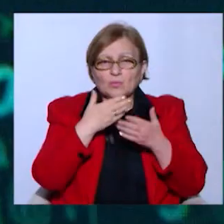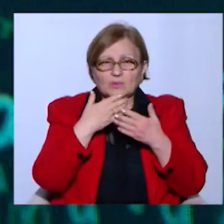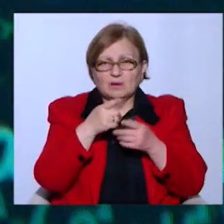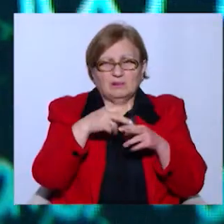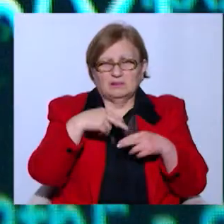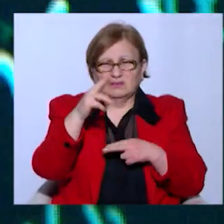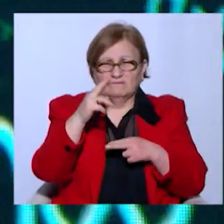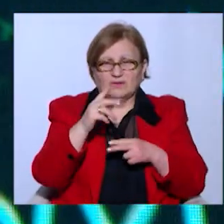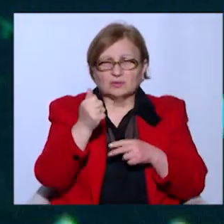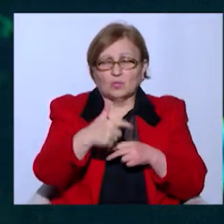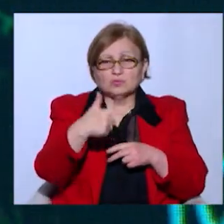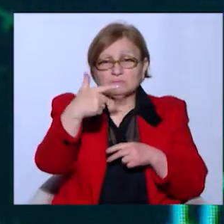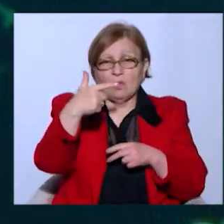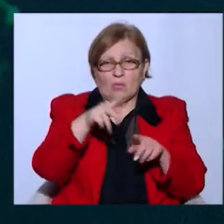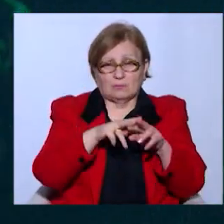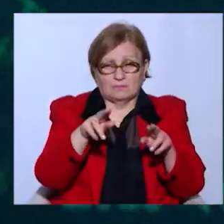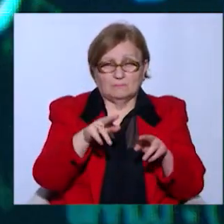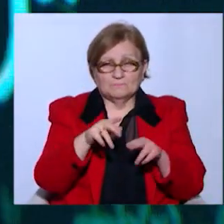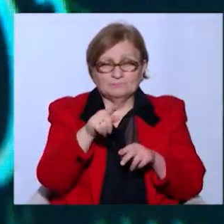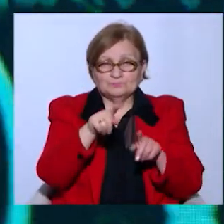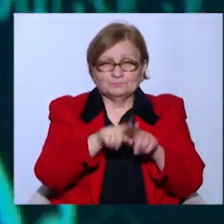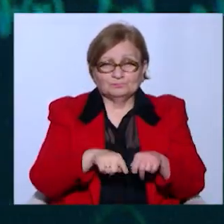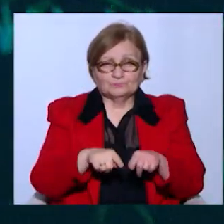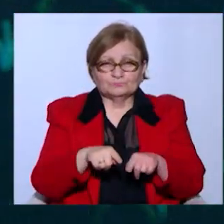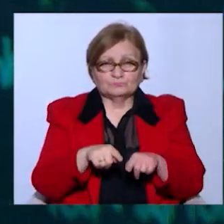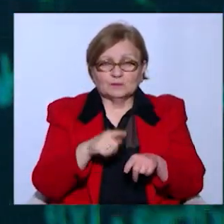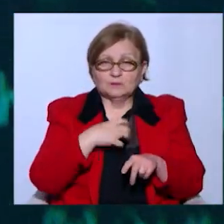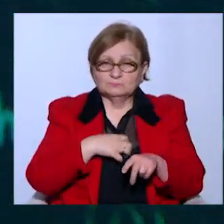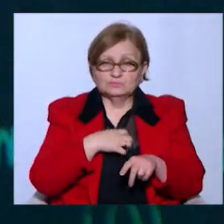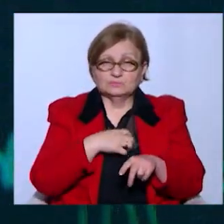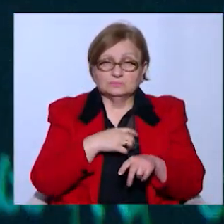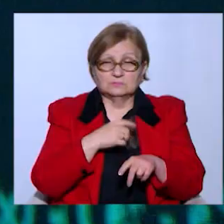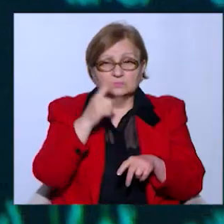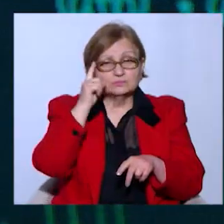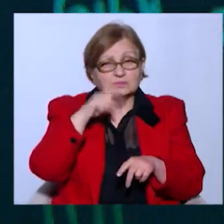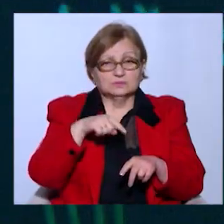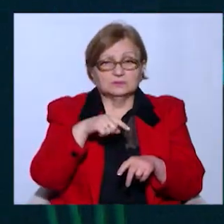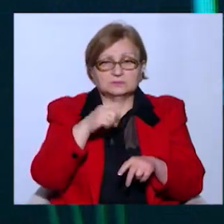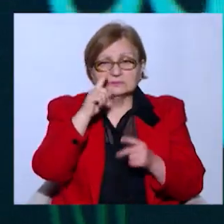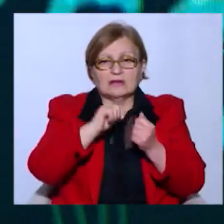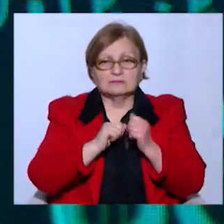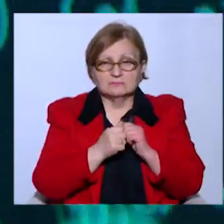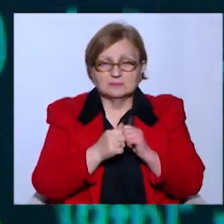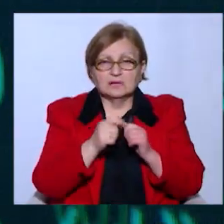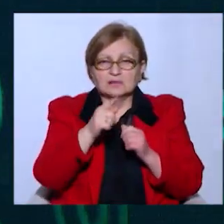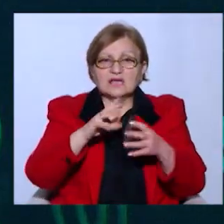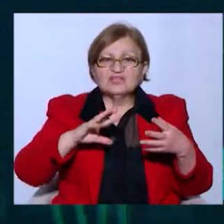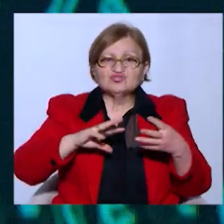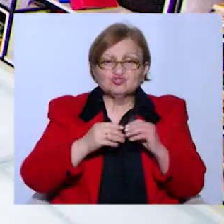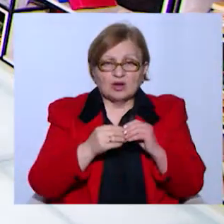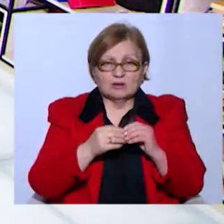არ განსხვავდება, ძალიან გავს მეორე ფორმულას და ესეც მნიშვნელოვანია იცოდეთ და დაიმახსოვროთ, რომ ჯამი ეს